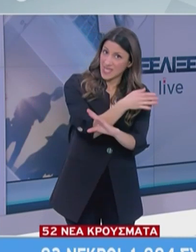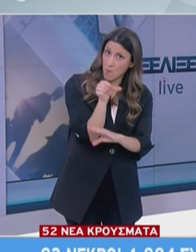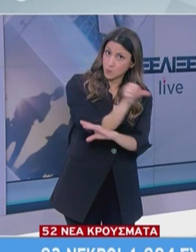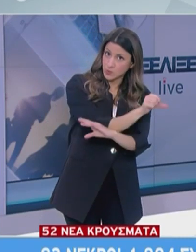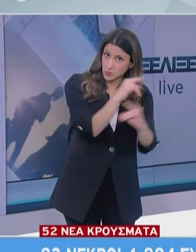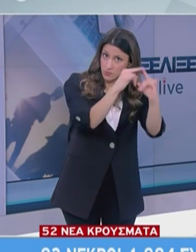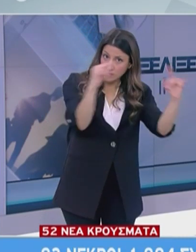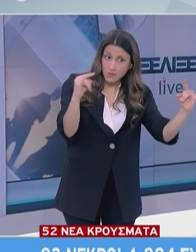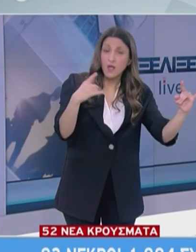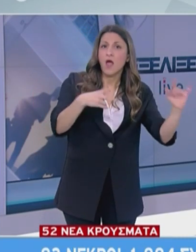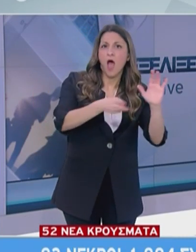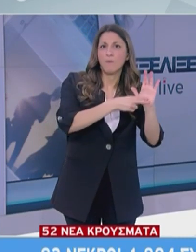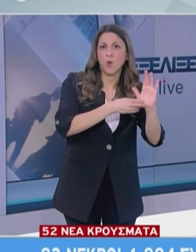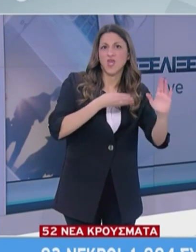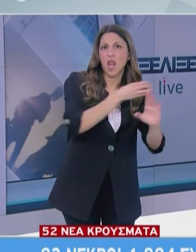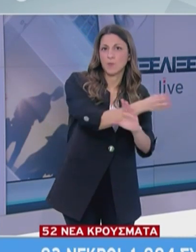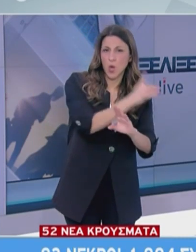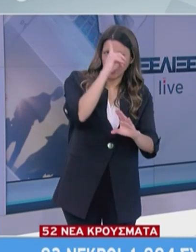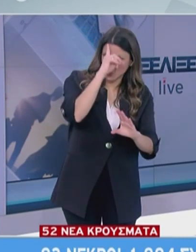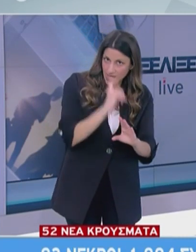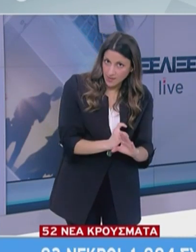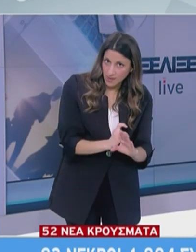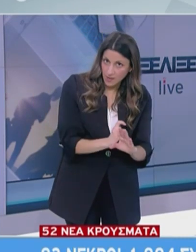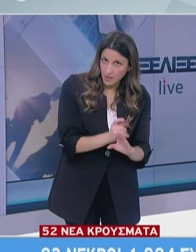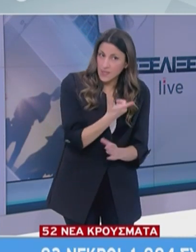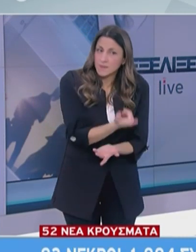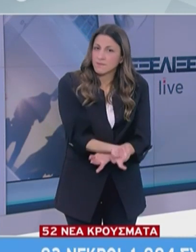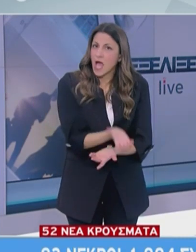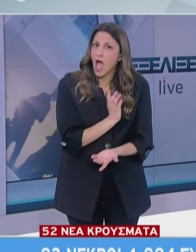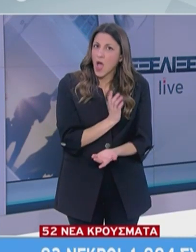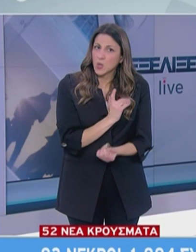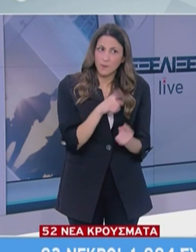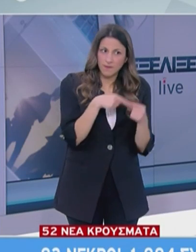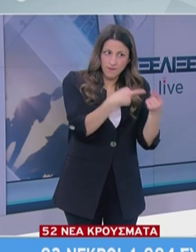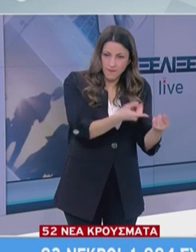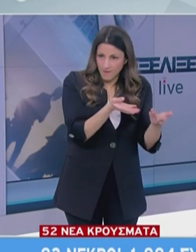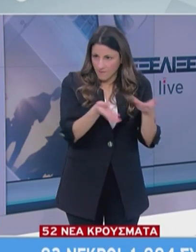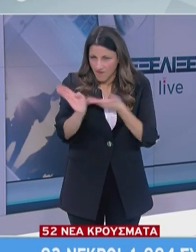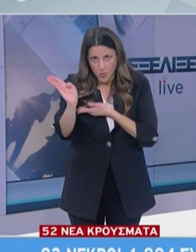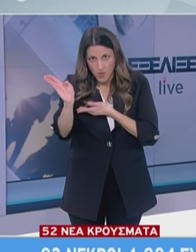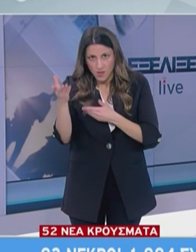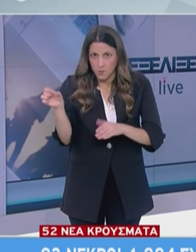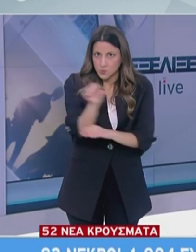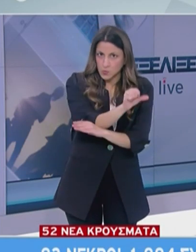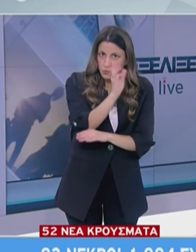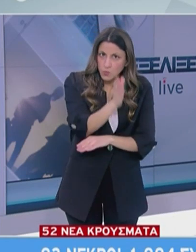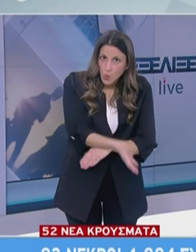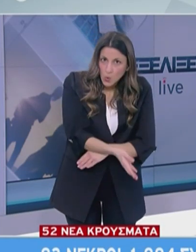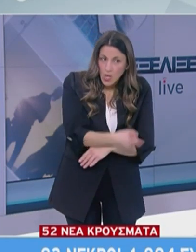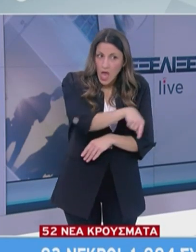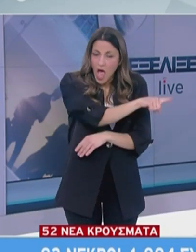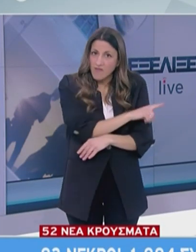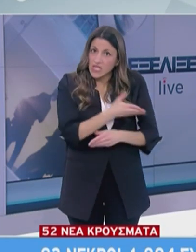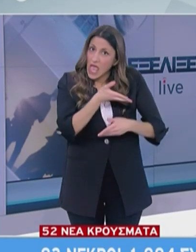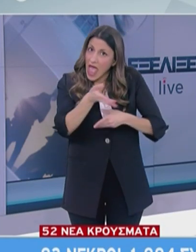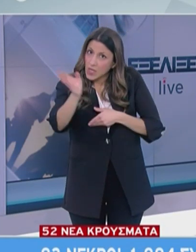Έχετε ενημέρωση για τέτοια περιστατικά? Σας προβληματίζει η διαχείριση ανθρώπων που μένουν στις δομές και έχουν βρει, όπως υποστηρίζουν, τρόπο